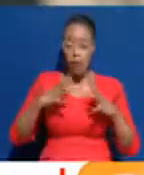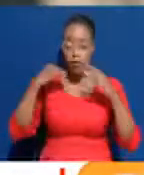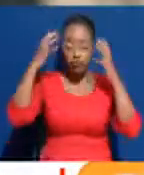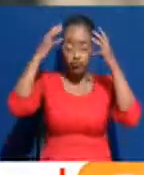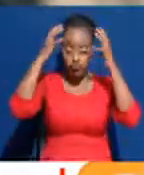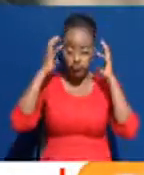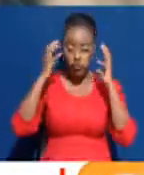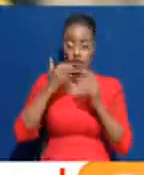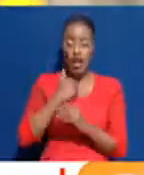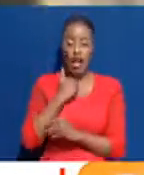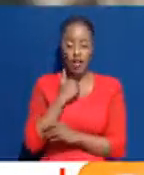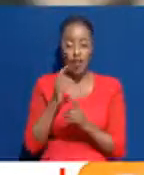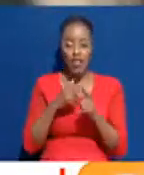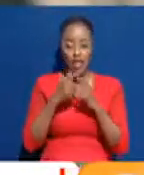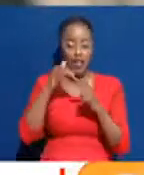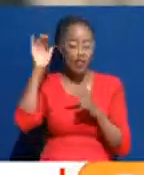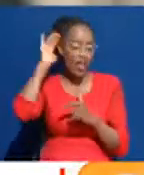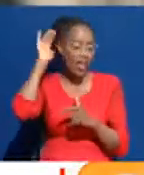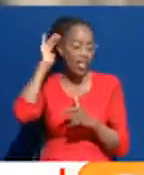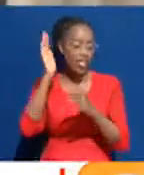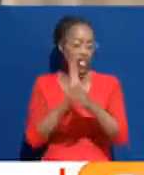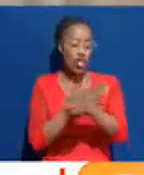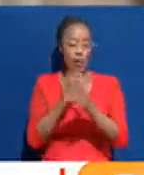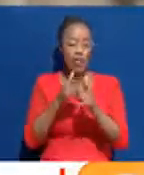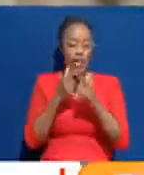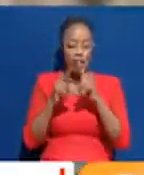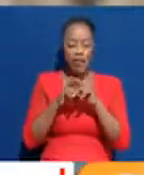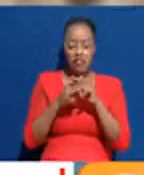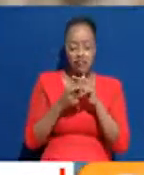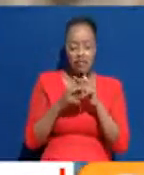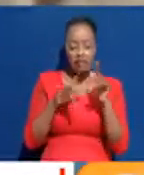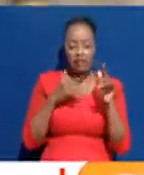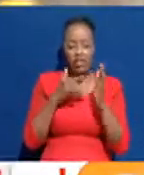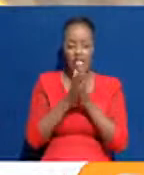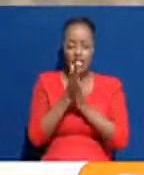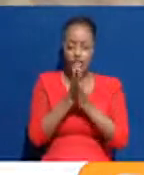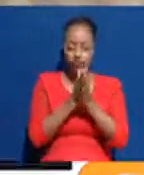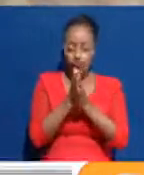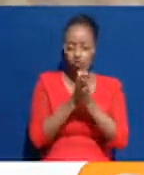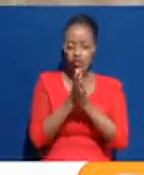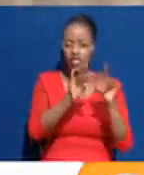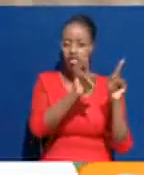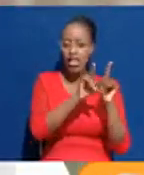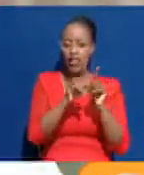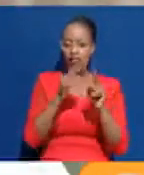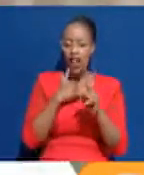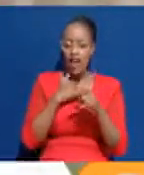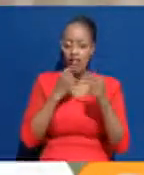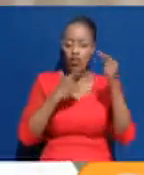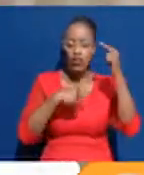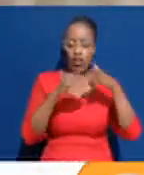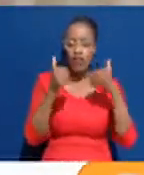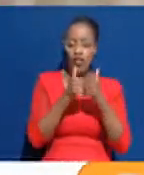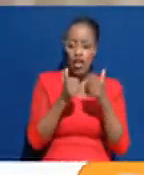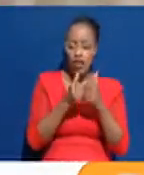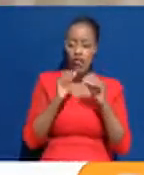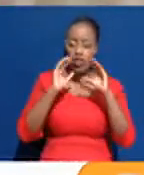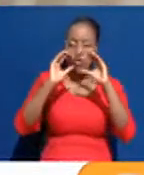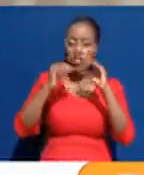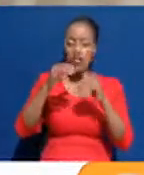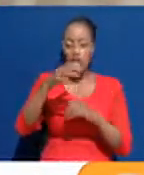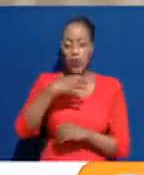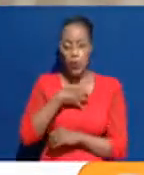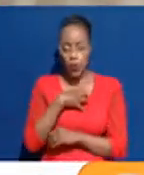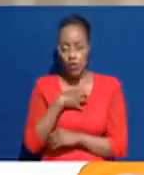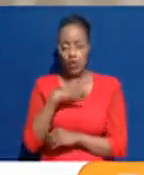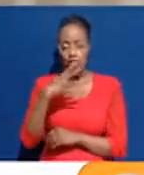earphones nini. Anasikia ngoma hapo tu, interest nini. Sasa ilikuwa mara tukishinda game hivi, kocha anatuambia jamaa leo nimepatia off, tuenda